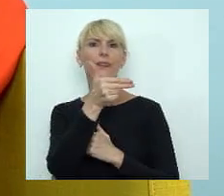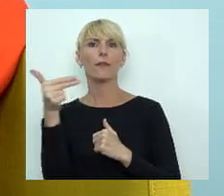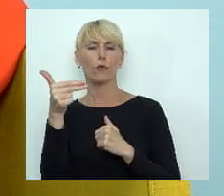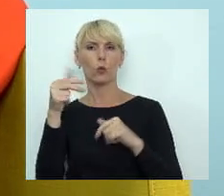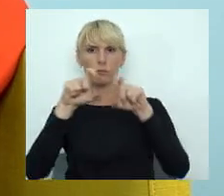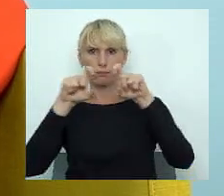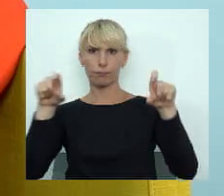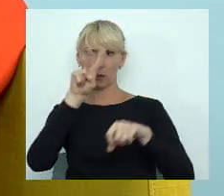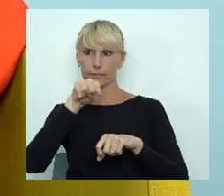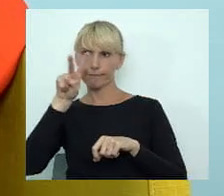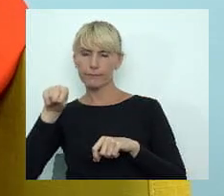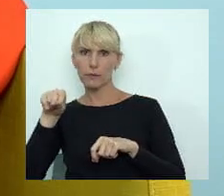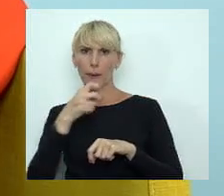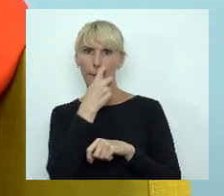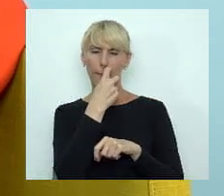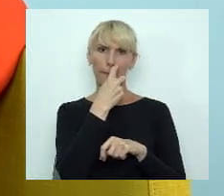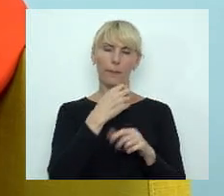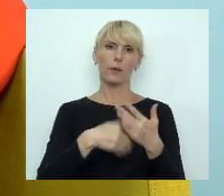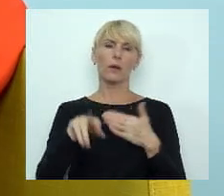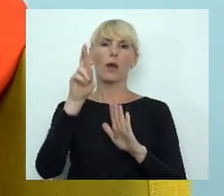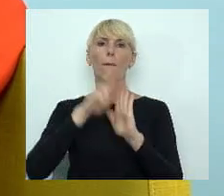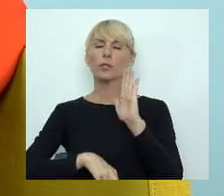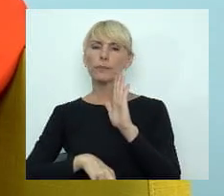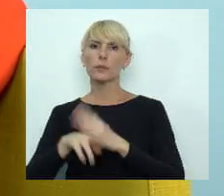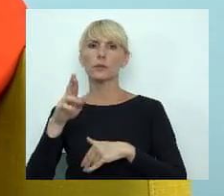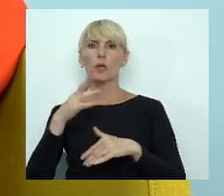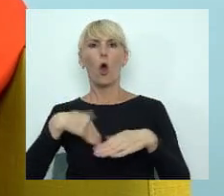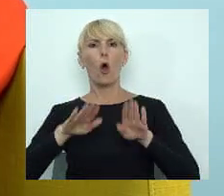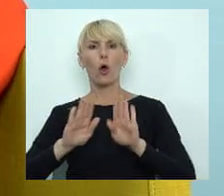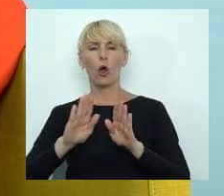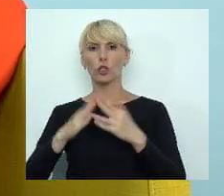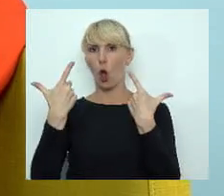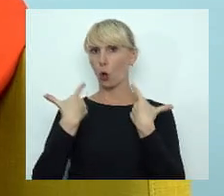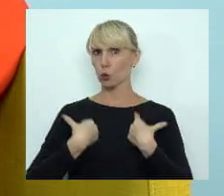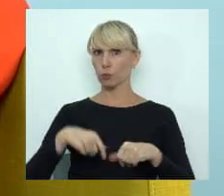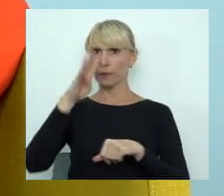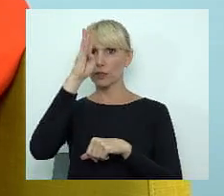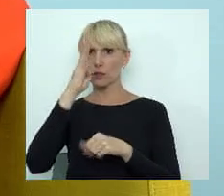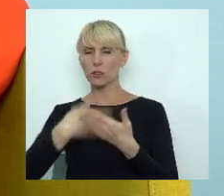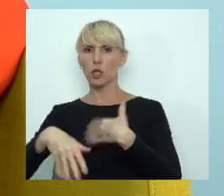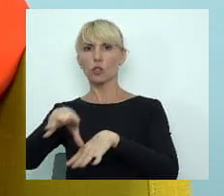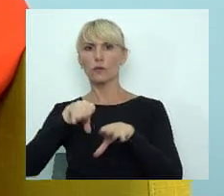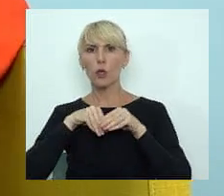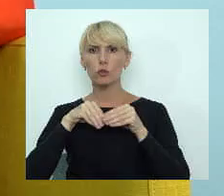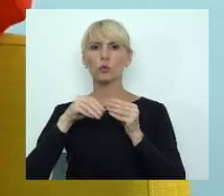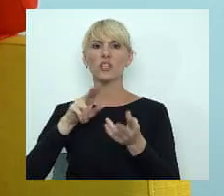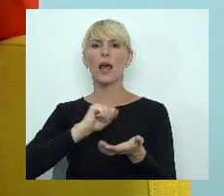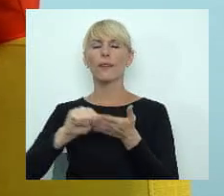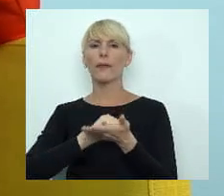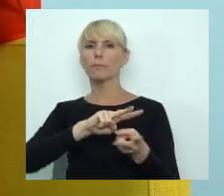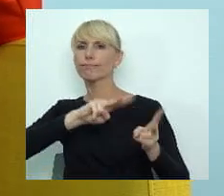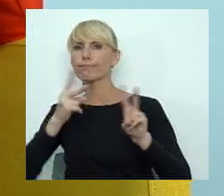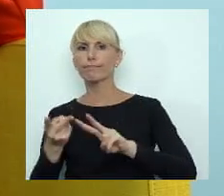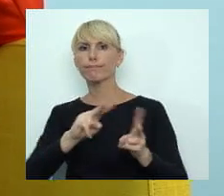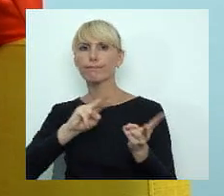tym tytule czytamy, że to są przepisy o ochronie osób fizycznych w związku z przetwarzaniem danych i taki jest zamysł ochrony danych. Z jednej